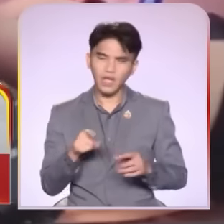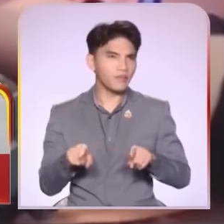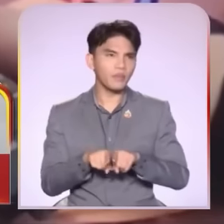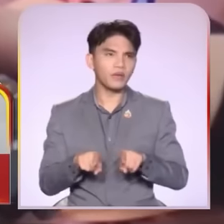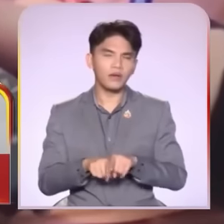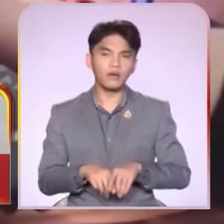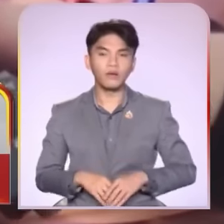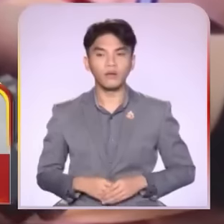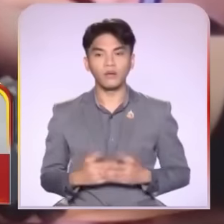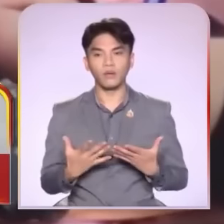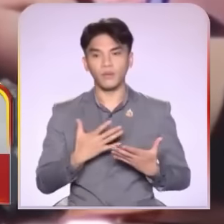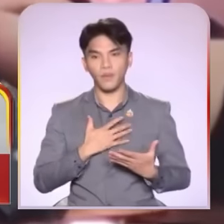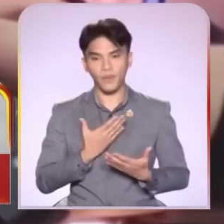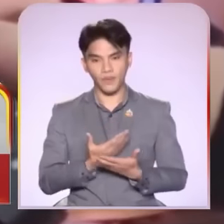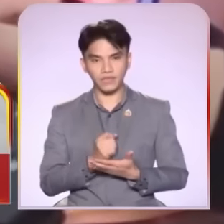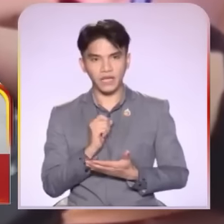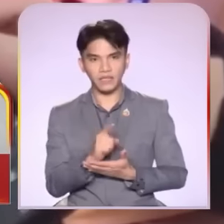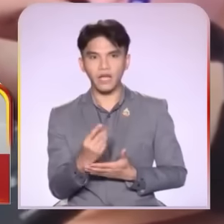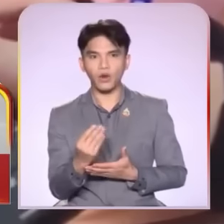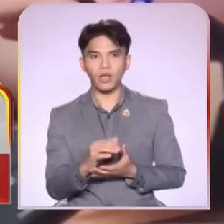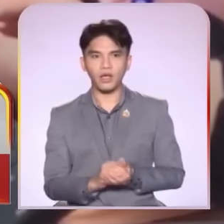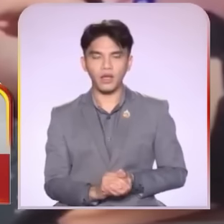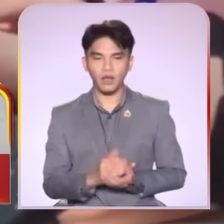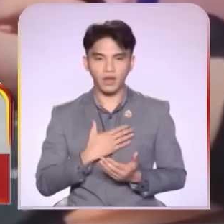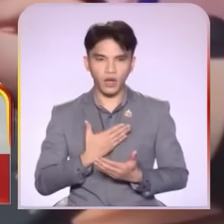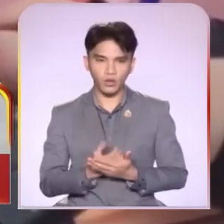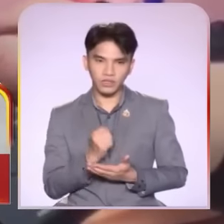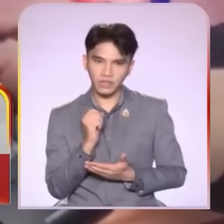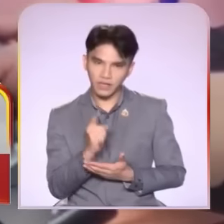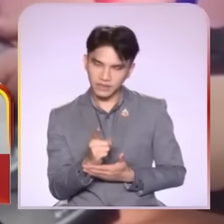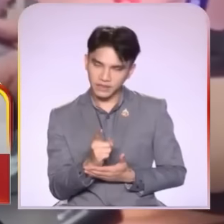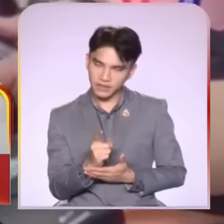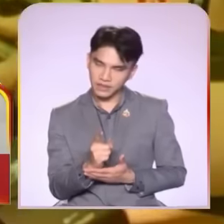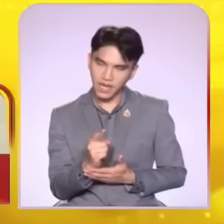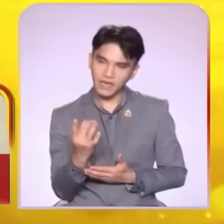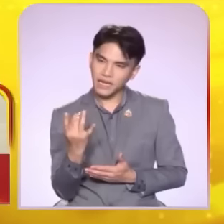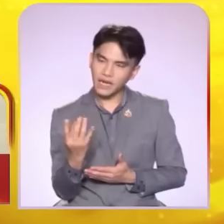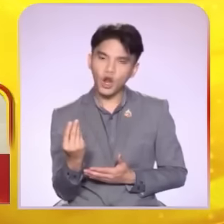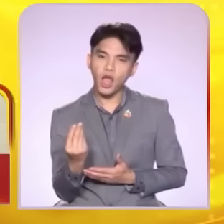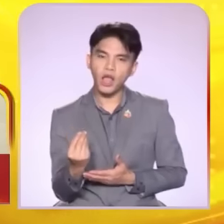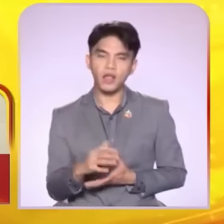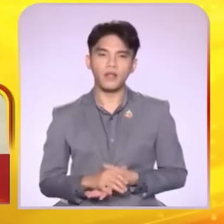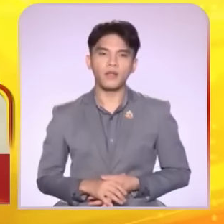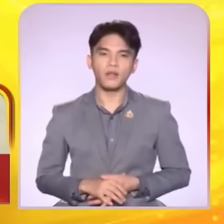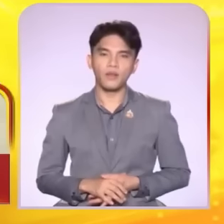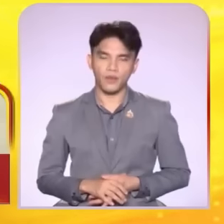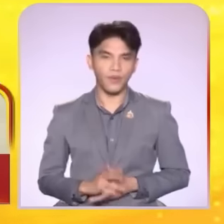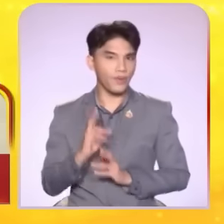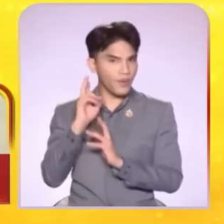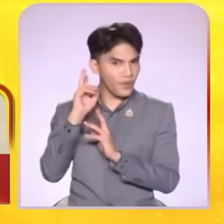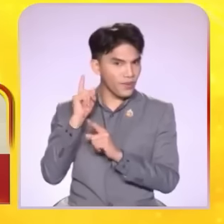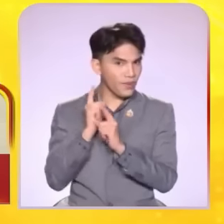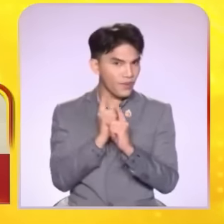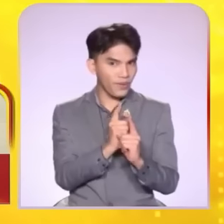ค่ะแล้วเราเข้าไปเนี่ยเราจ่ายยังไงพี่หมายถึงว่าเราอ่ะจ่ายเป็นแบบค่าเปิดบินค่าเปิดสมาชิกหรืออะไรยังไงเหมือนเป็นที่เป็นข่าว